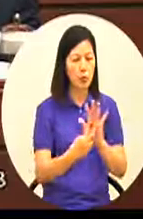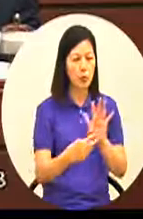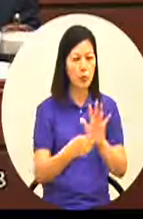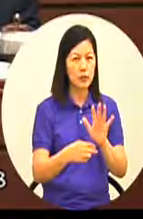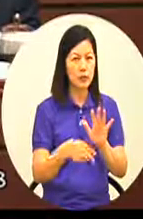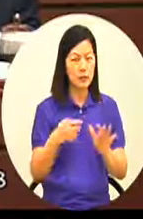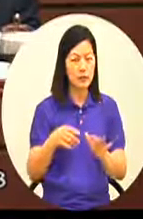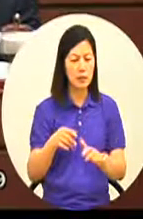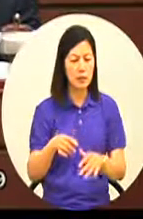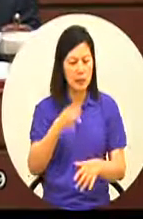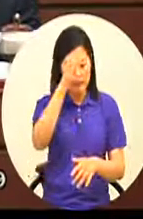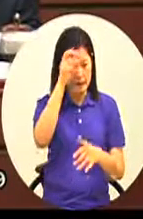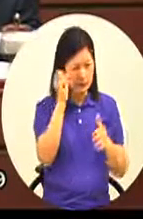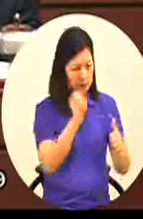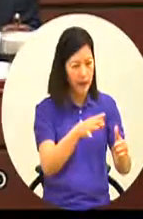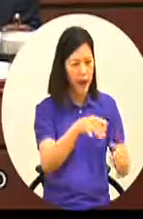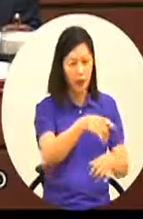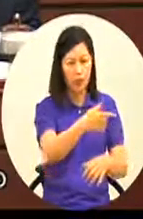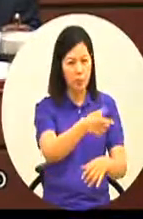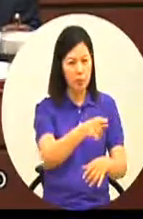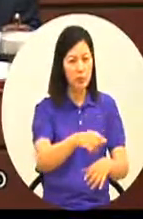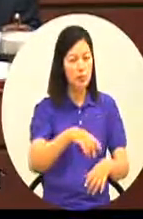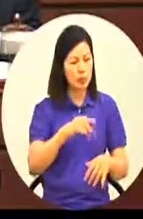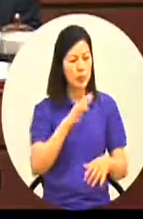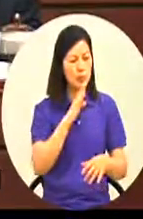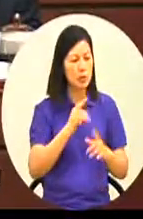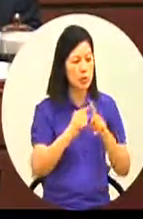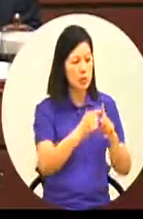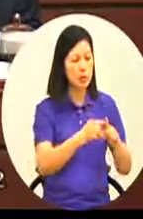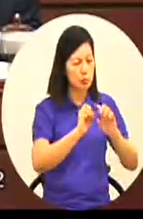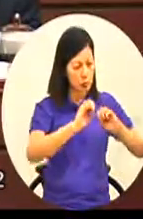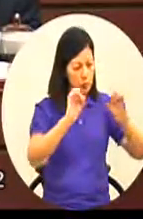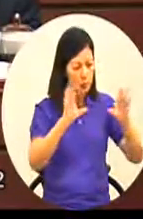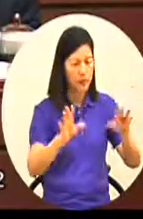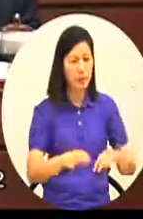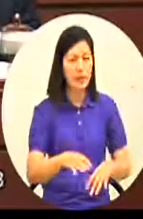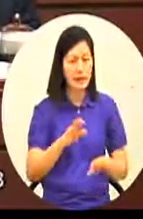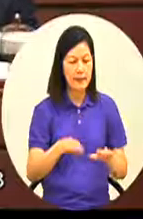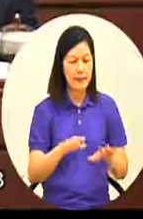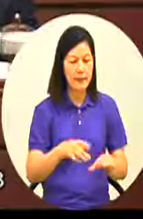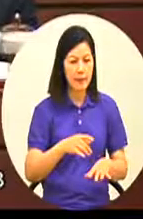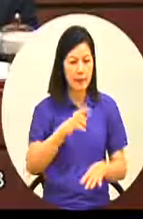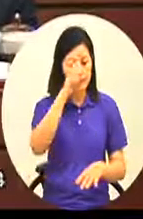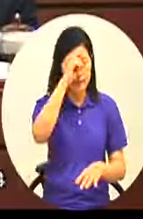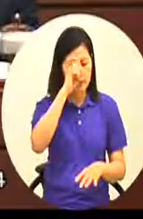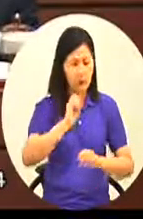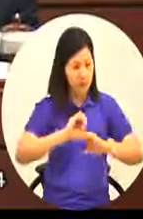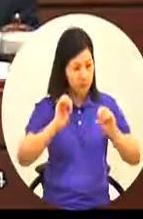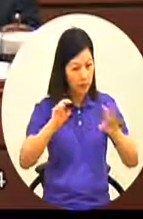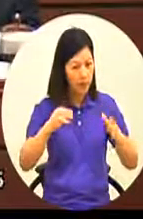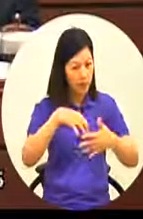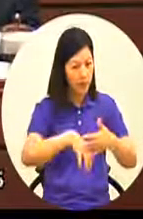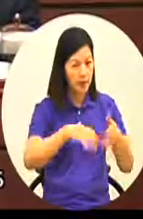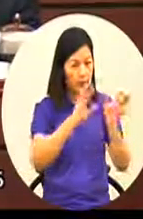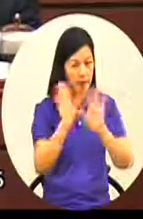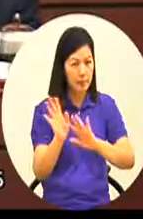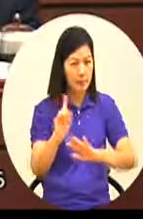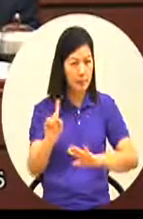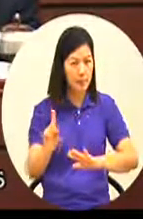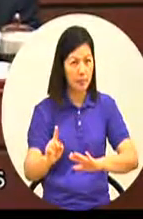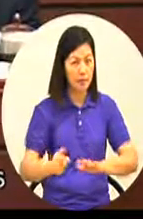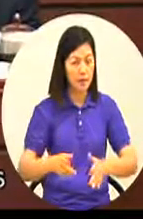去警告啦，其实我们是去宣导，因为我们现在很期待的，而且我们宣导的内容多数